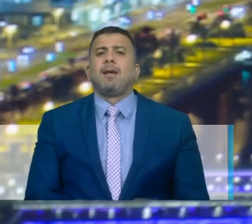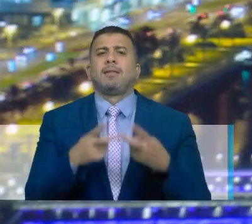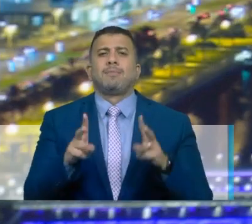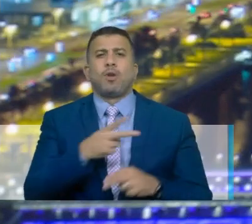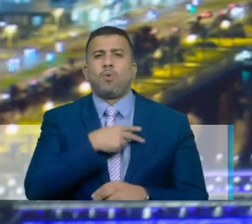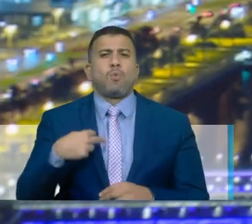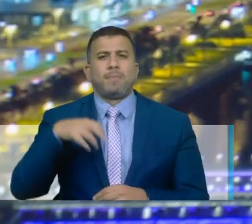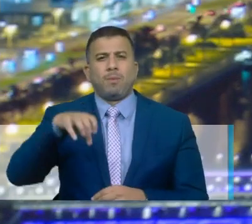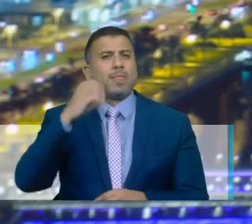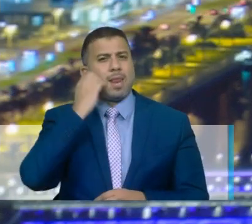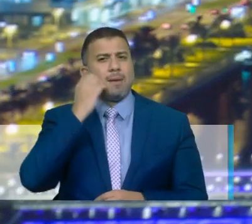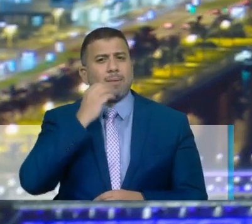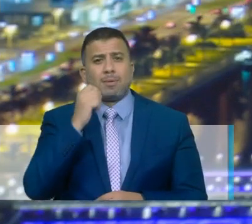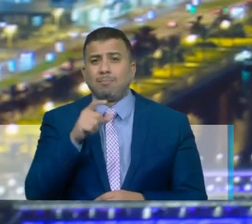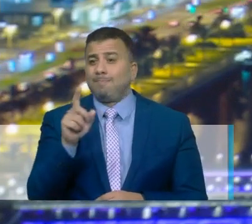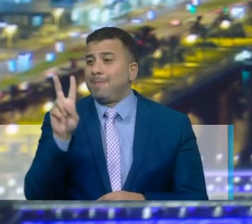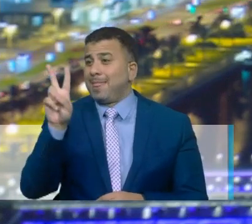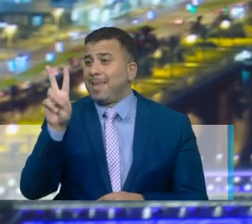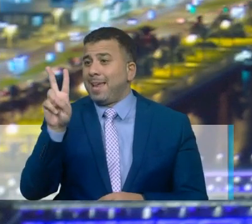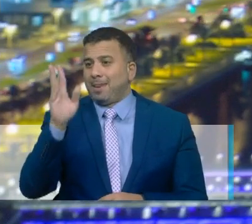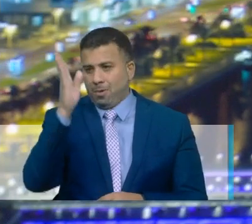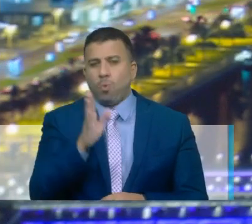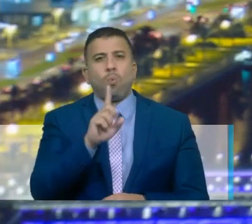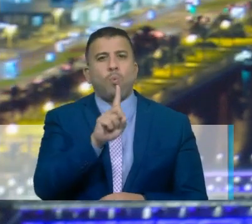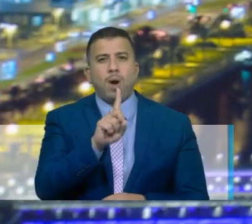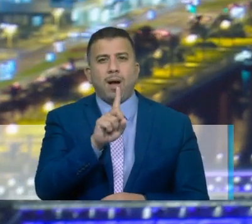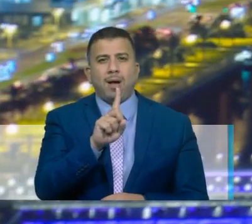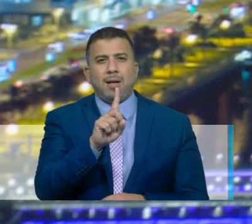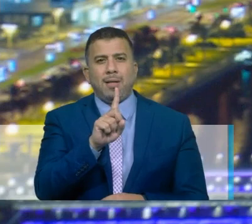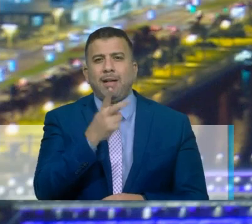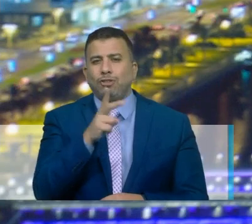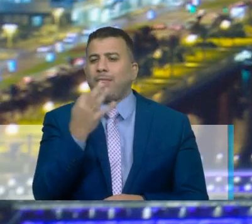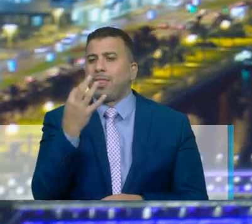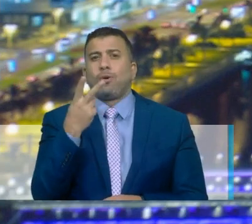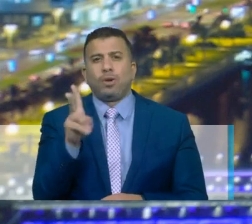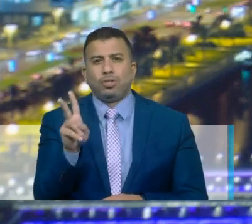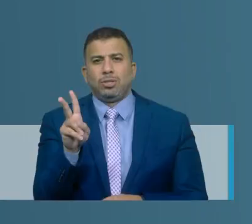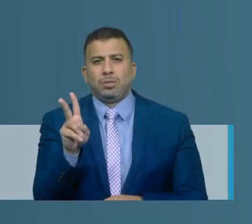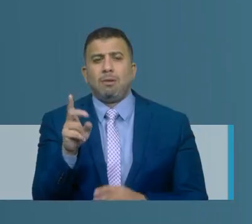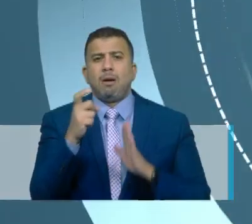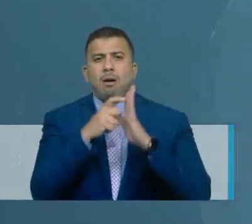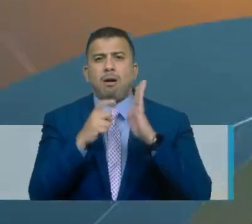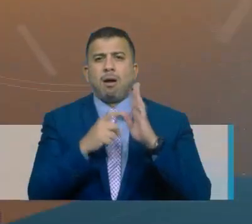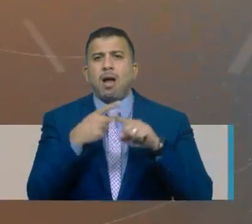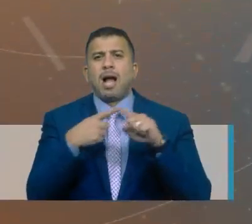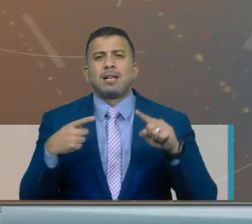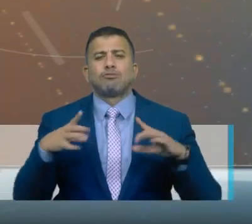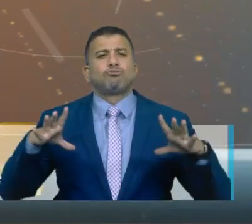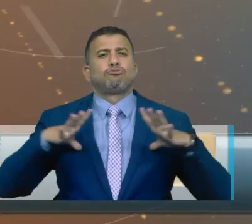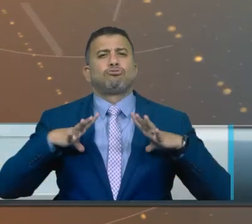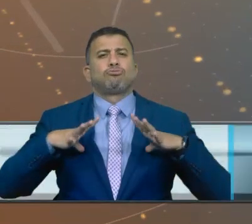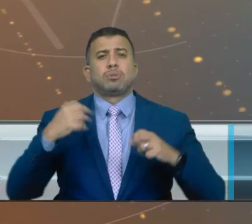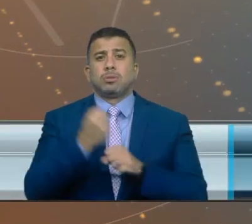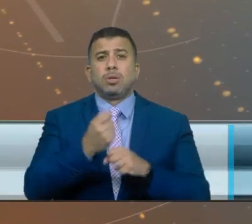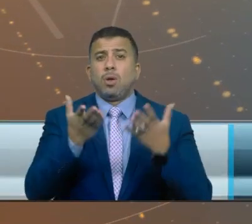تبداوا حكومه دوله الامارات اعتبارا من الثاني من يناير 2023 تطبيق اجازه التفرغي